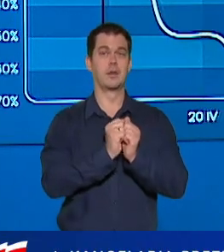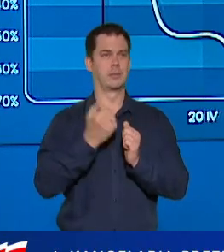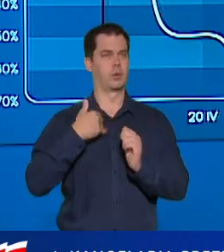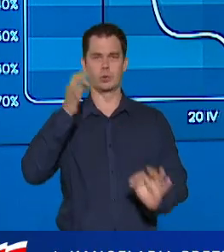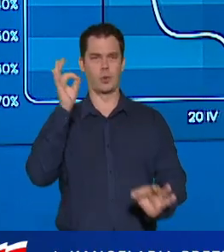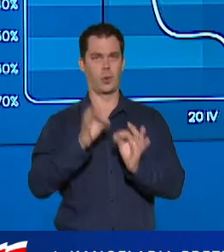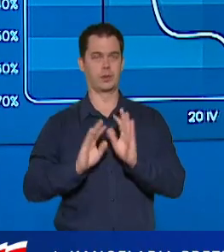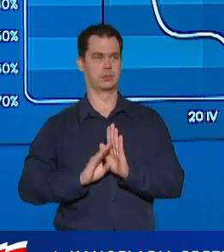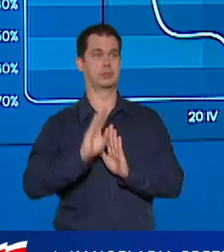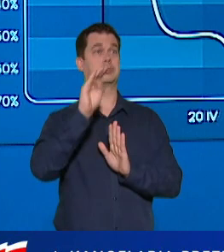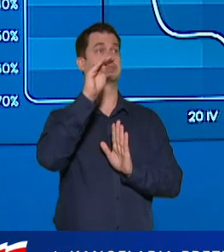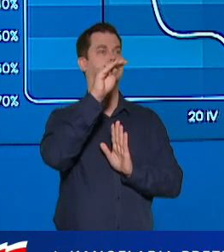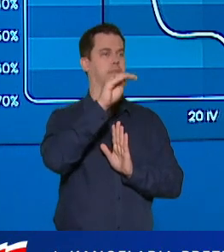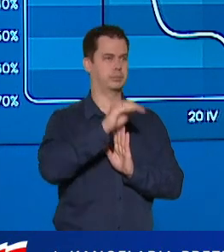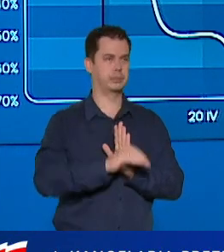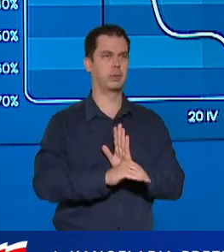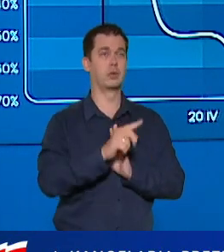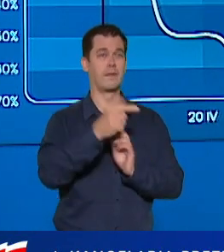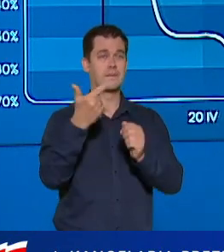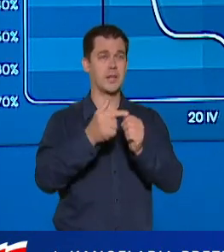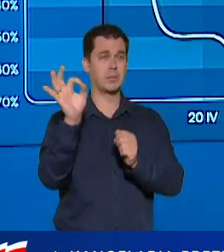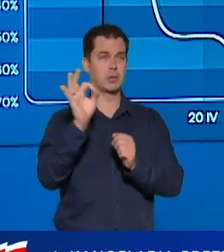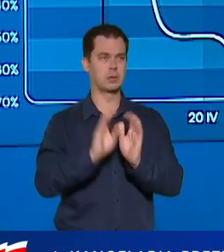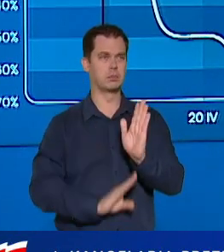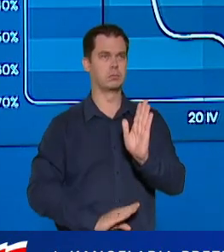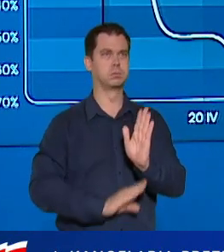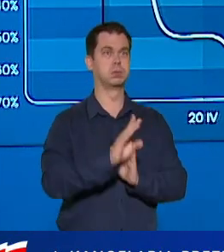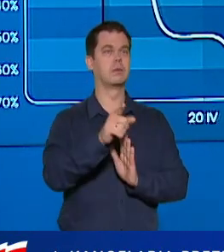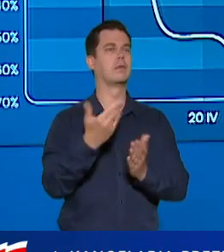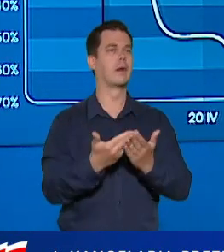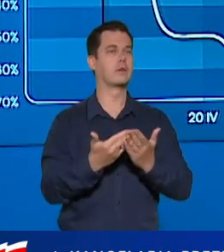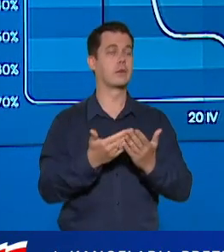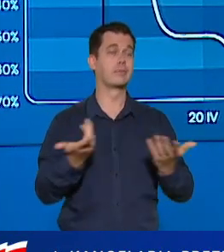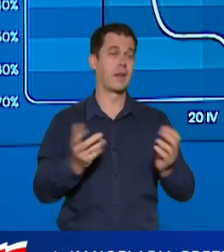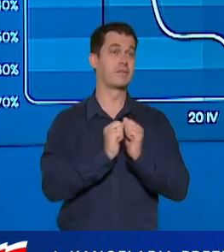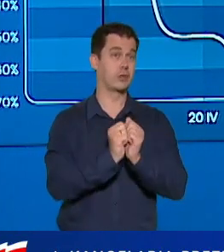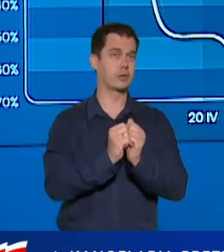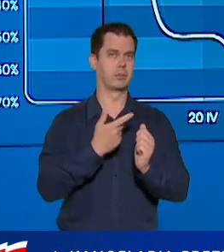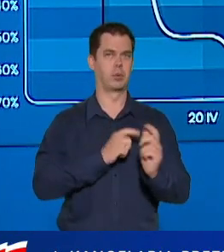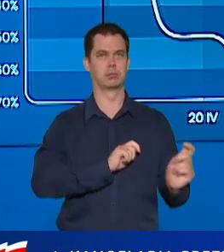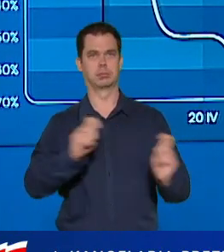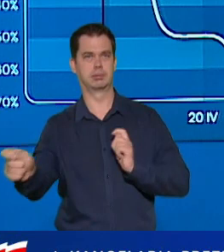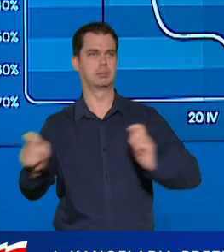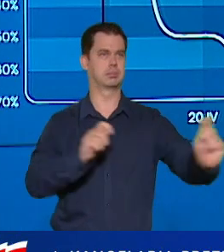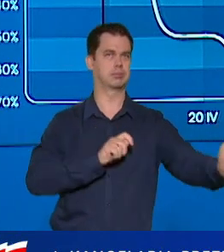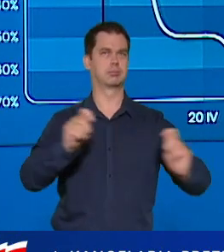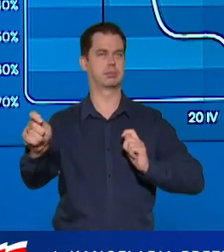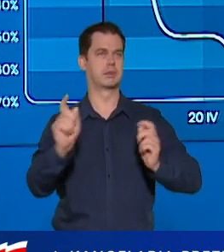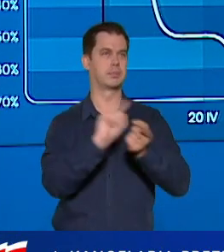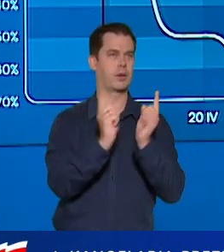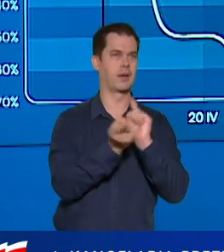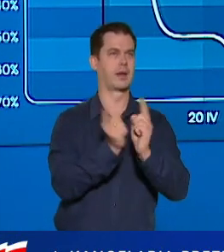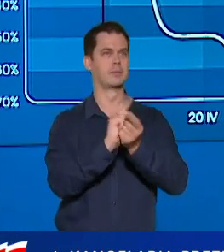oznaczał blisko 20-procentowy wzrost mobilności na tym wykresie. Mamy nadzieję, że